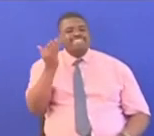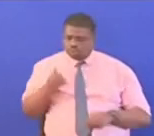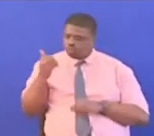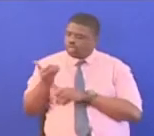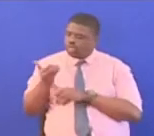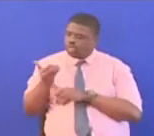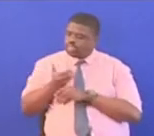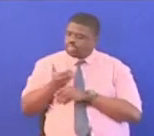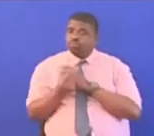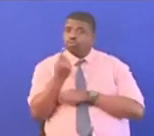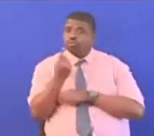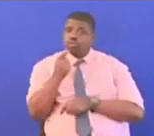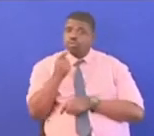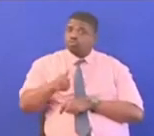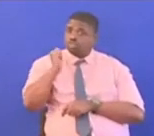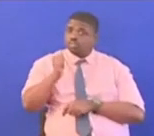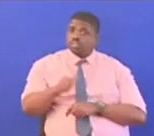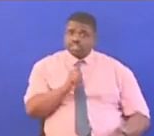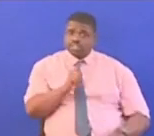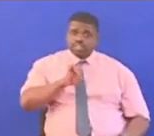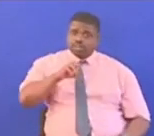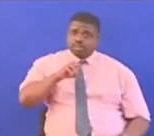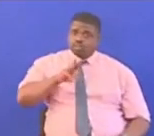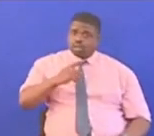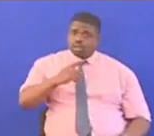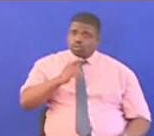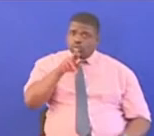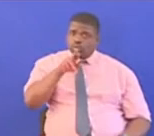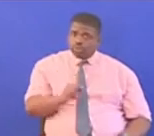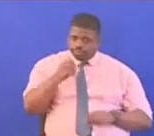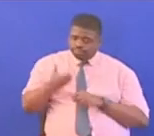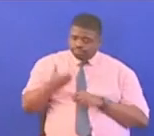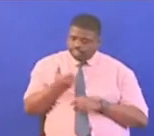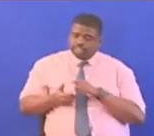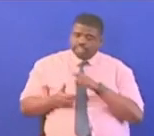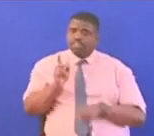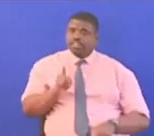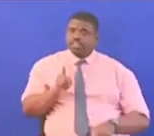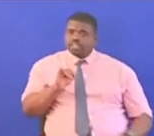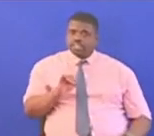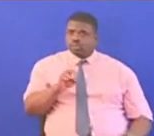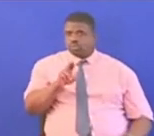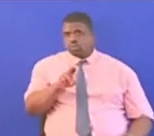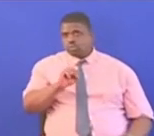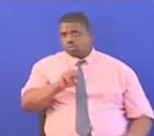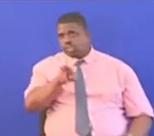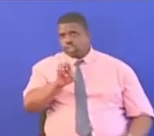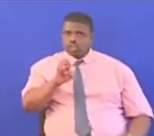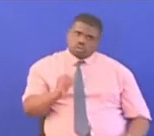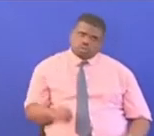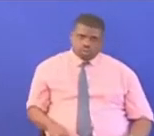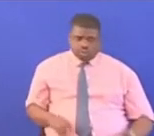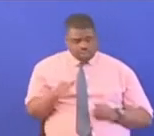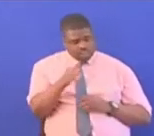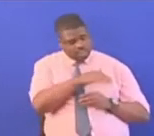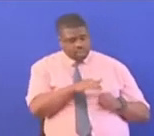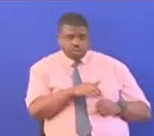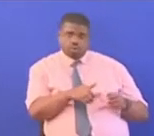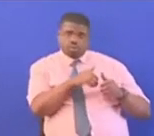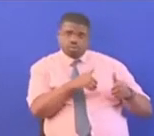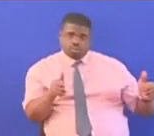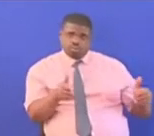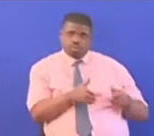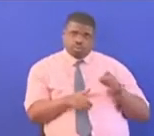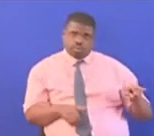moja liloko Kimotoro kati ya eneo la Kimotoro katika wilaya Simanjiro na kijiji cha Kiushi bora katika wilaya ya Kiteto katika eneo linalopakana na Mkungunero Game